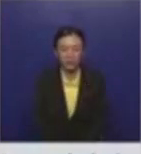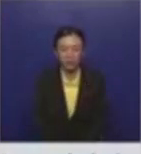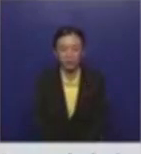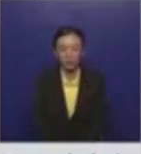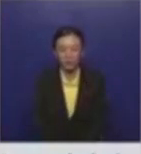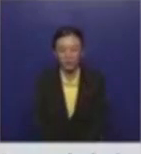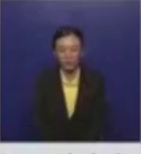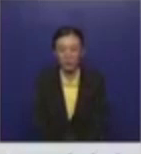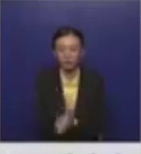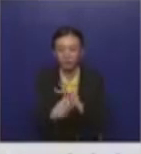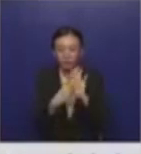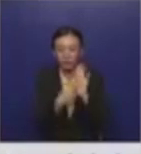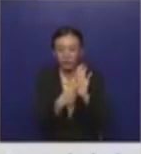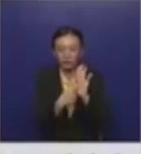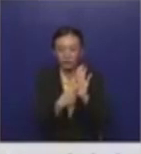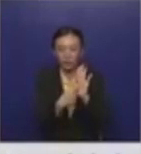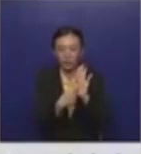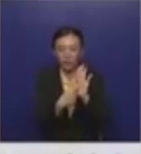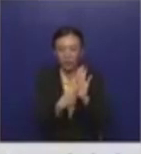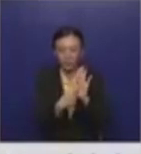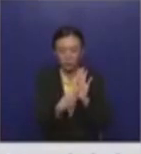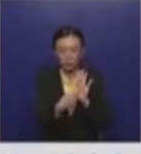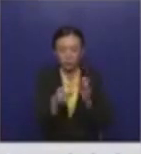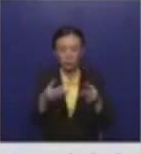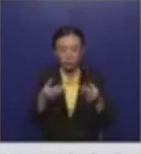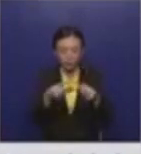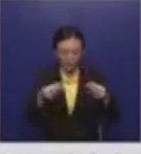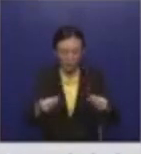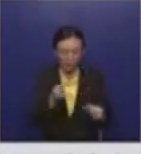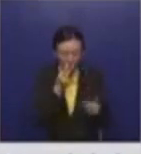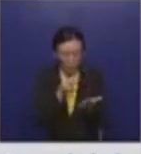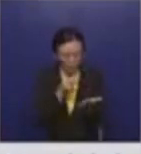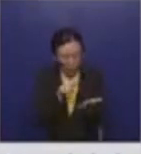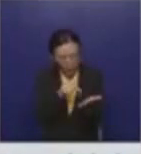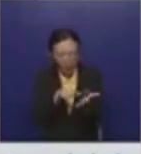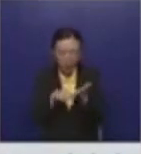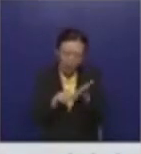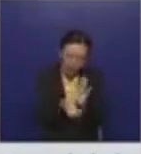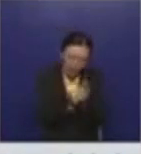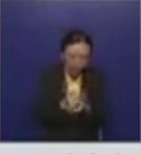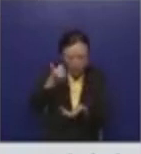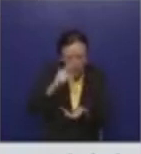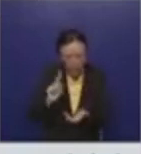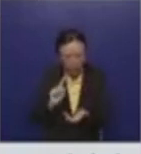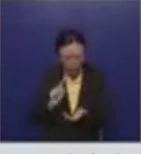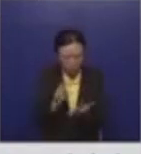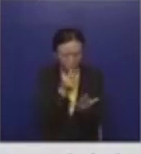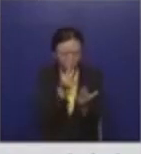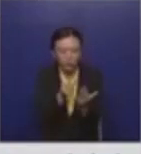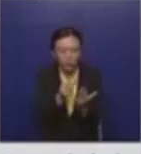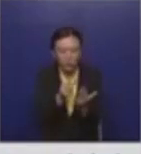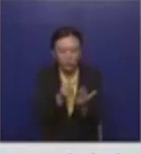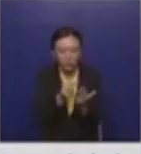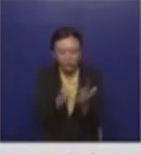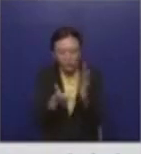ามเสนอเนี่ยผมว่าลองไปดูในหลักการครับว่าสามารถเปลี่ยนแปลงแก้ไขได้ไหมดิจิตอลแท็กที่พูดถึงเนี่ยครับ